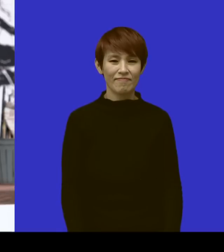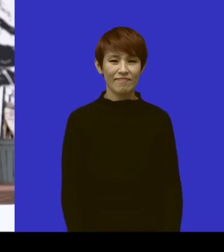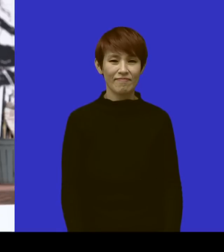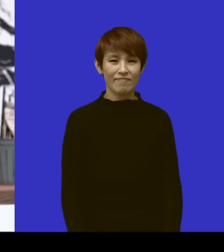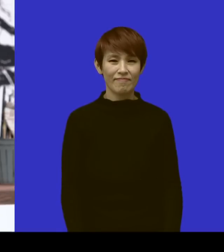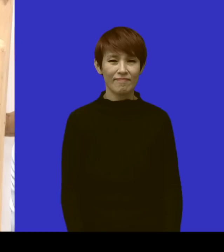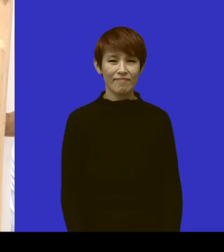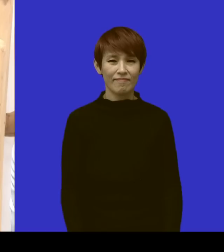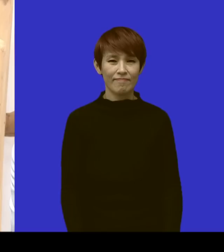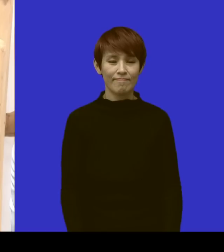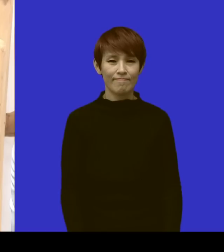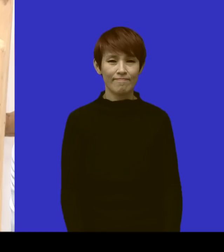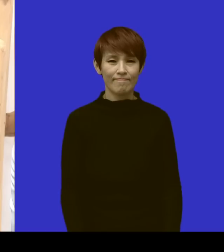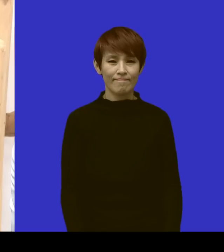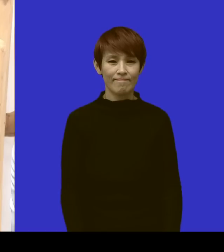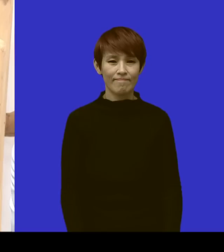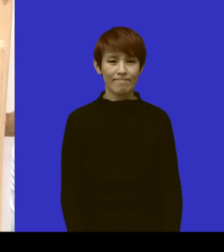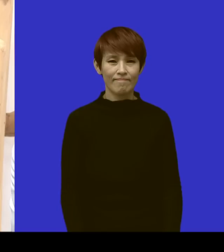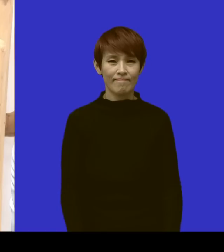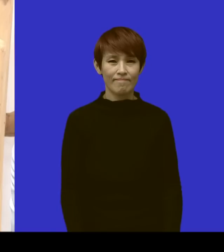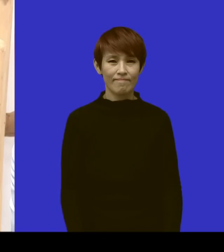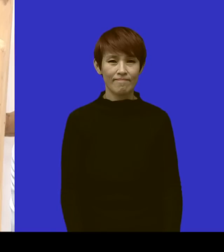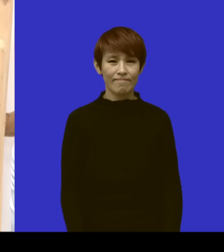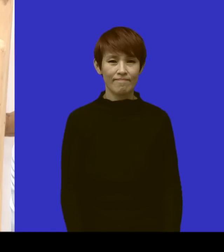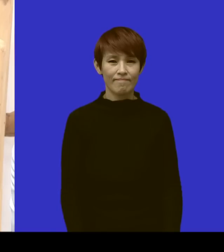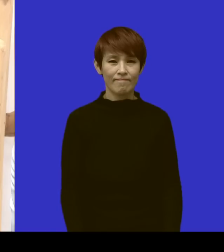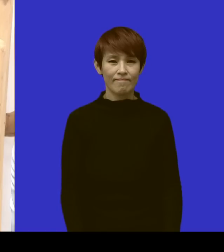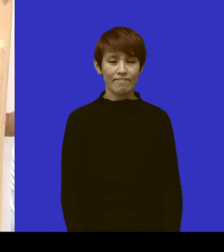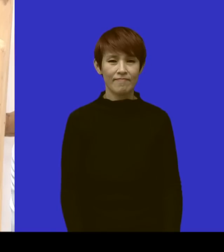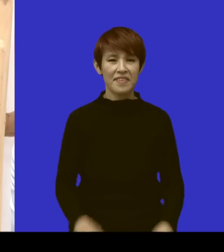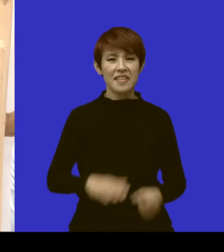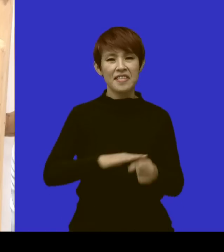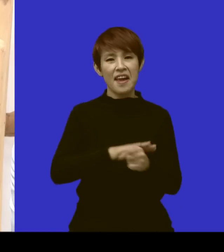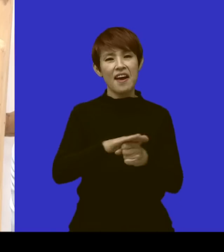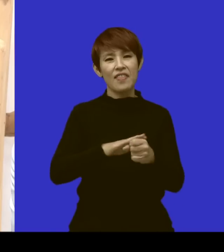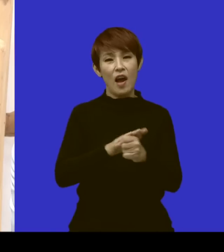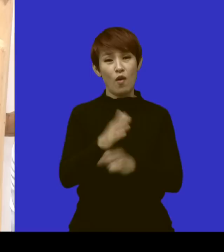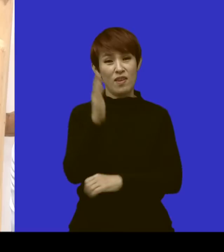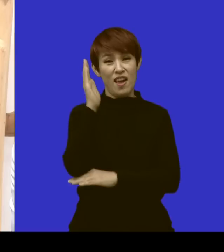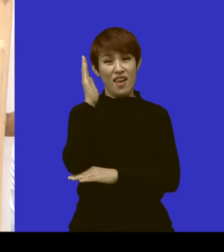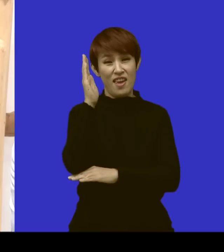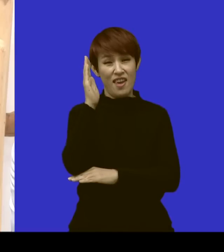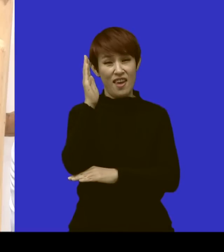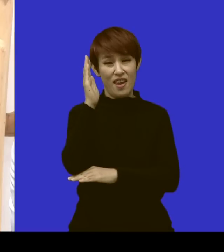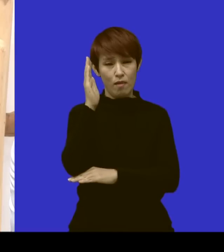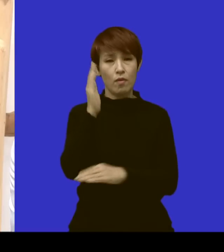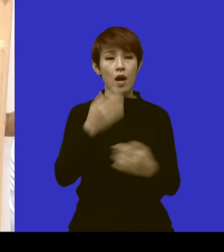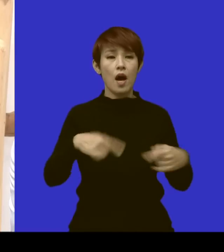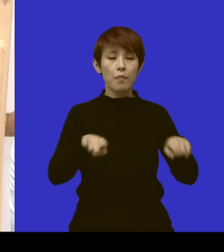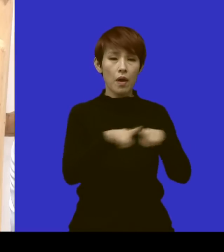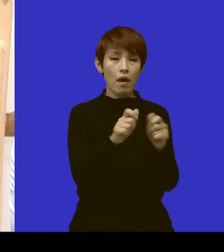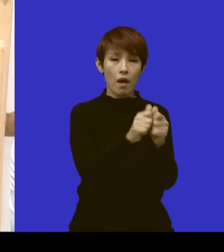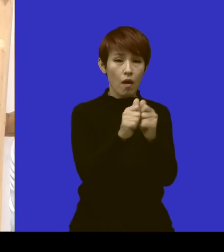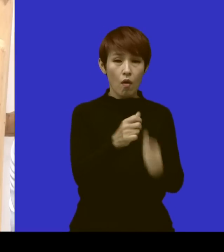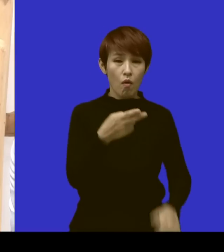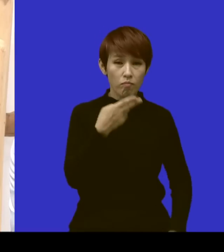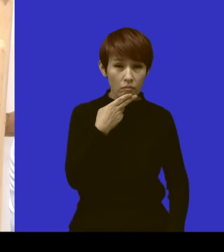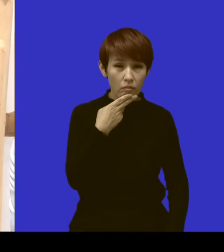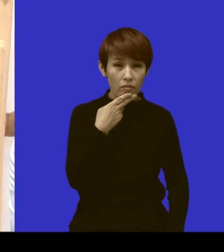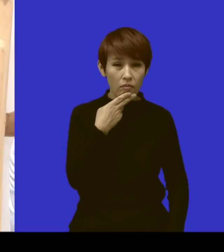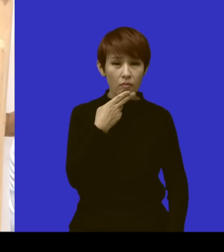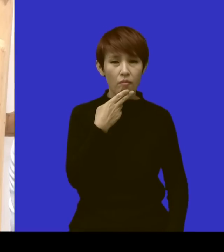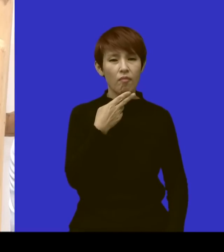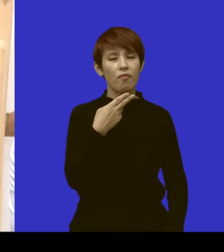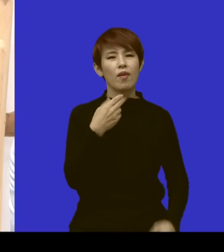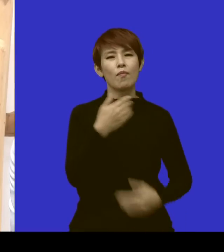예. 그러니까 결국은 사랑한다 이야기를 하지만 어떠한 시간을 같이 보내지 않으면 결국은